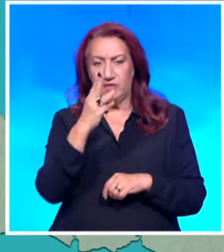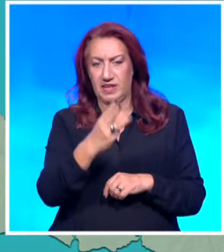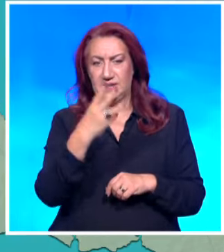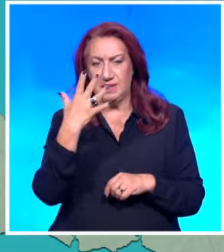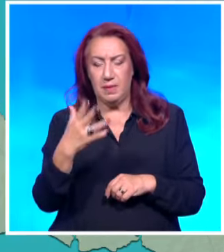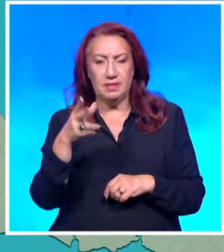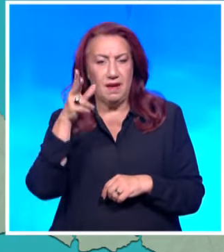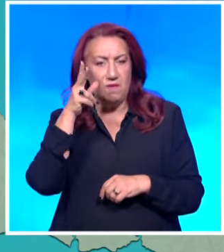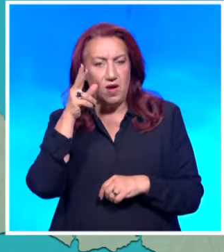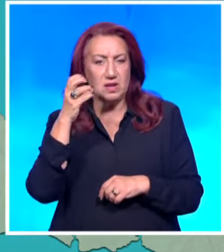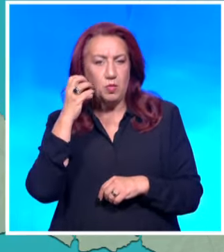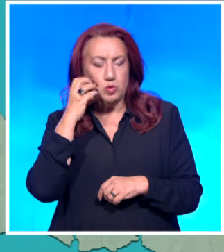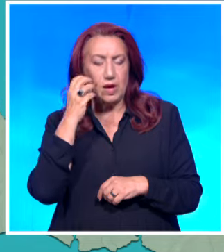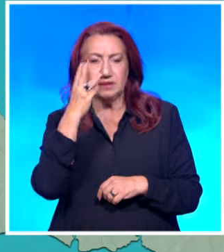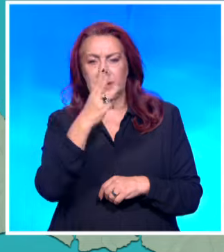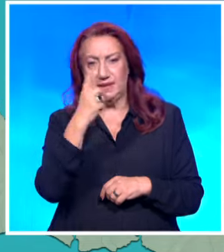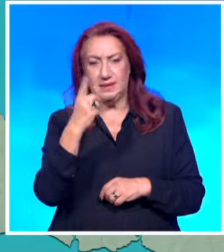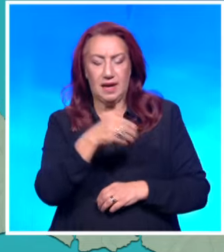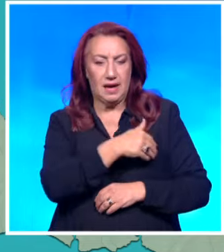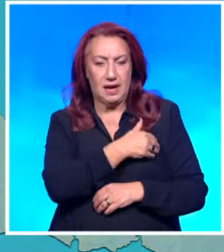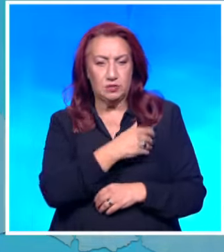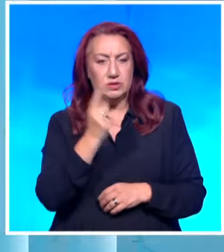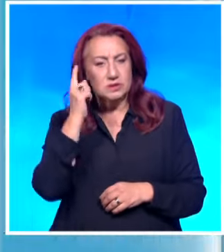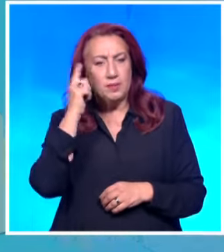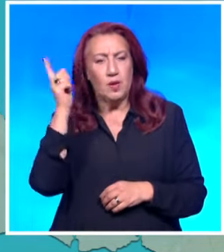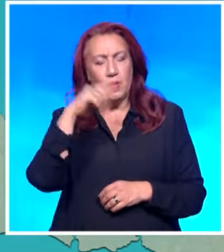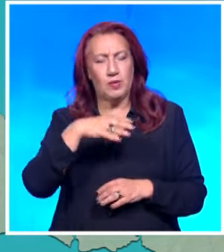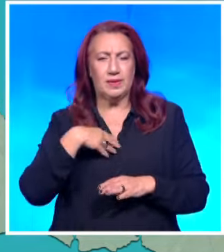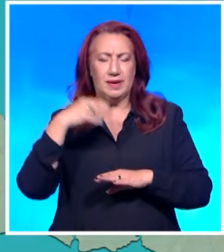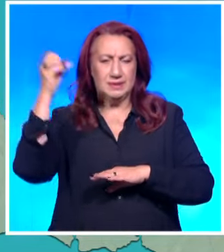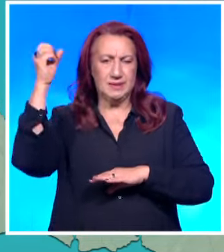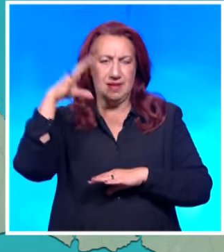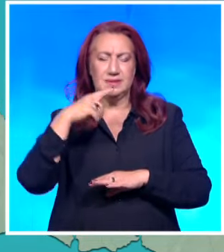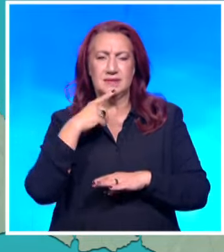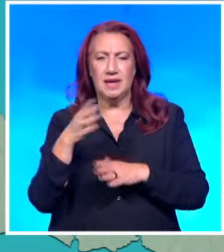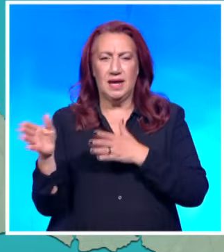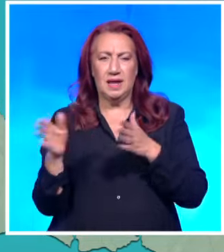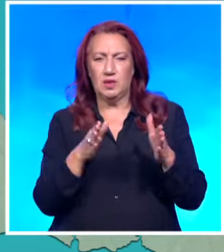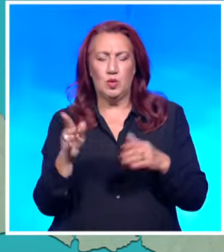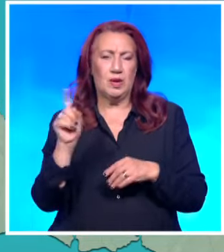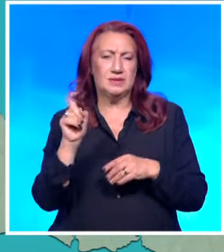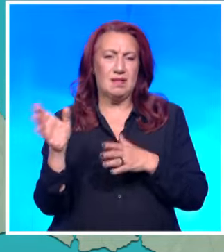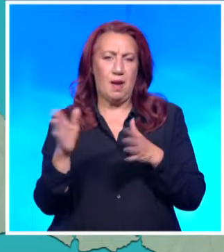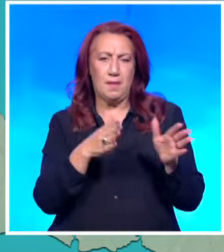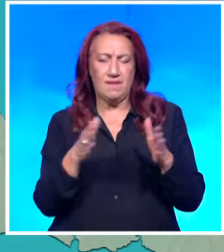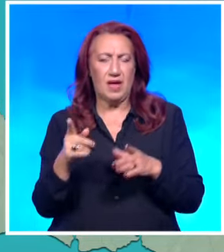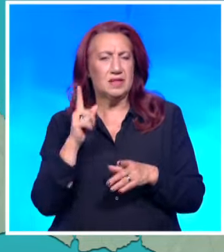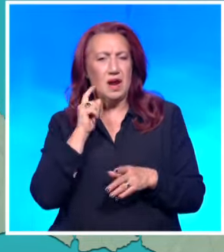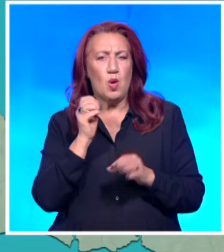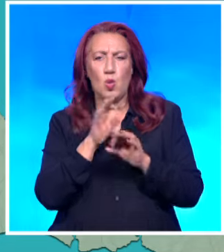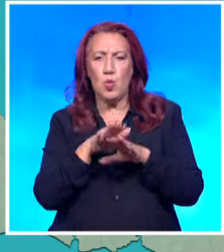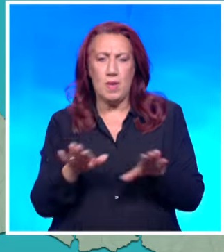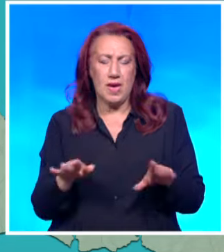варна и бургас 31° утре ще бъде слънчево ще духа слаб вятър в източните райони до умерен от